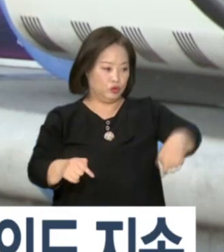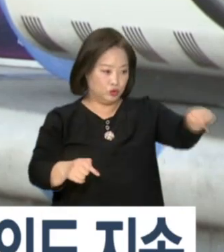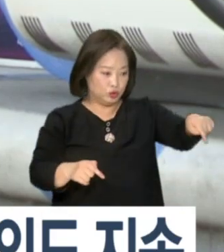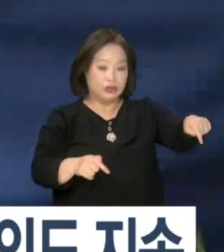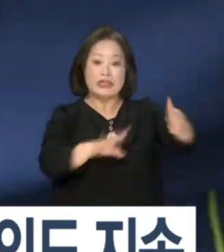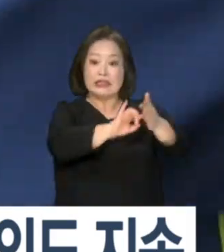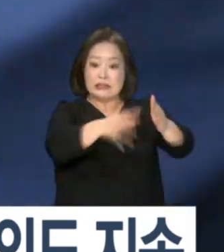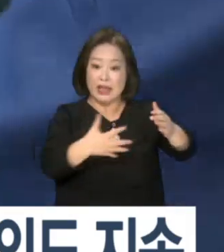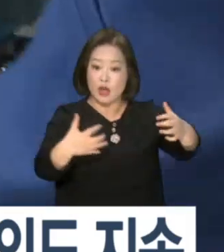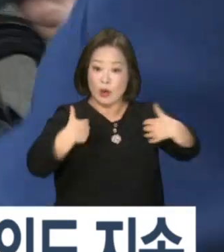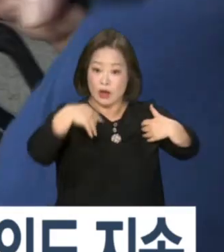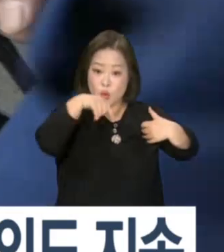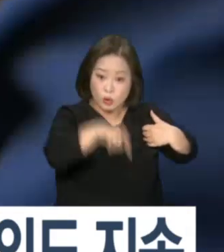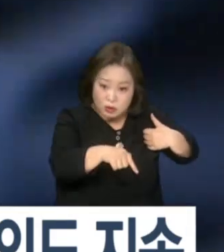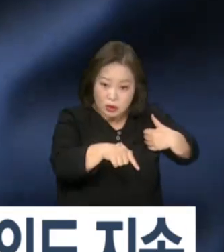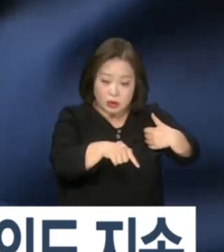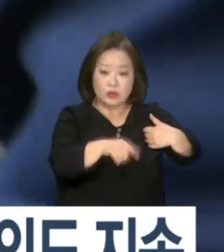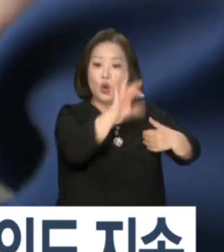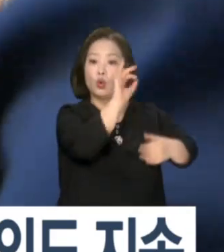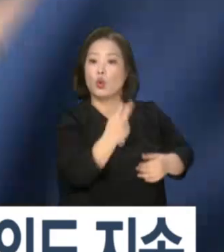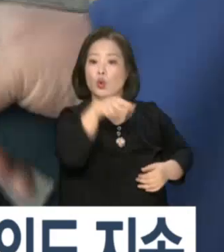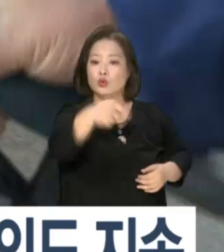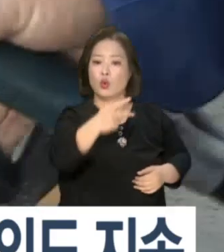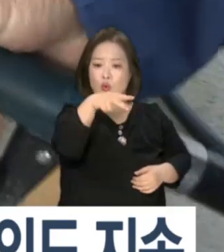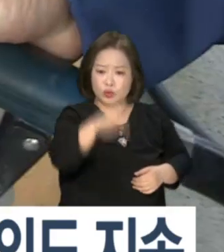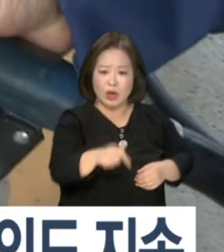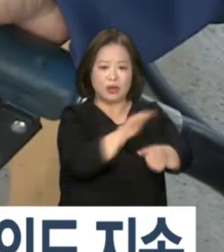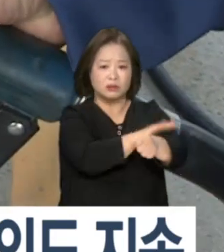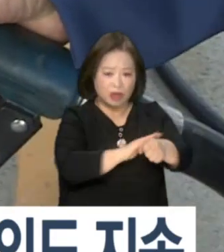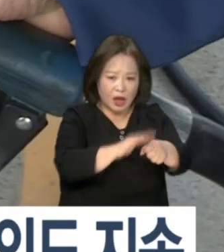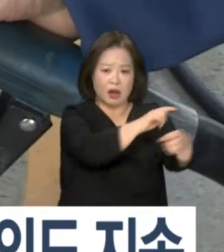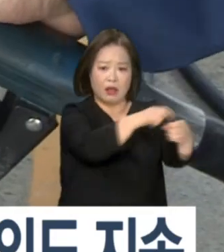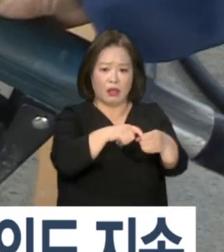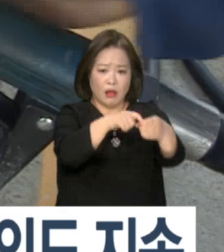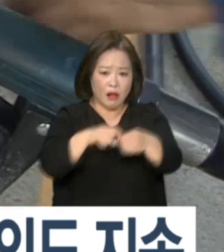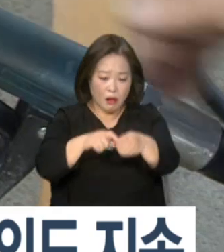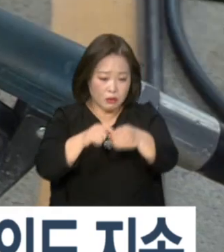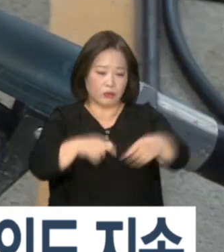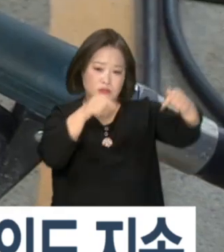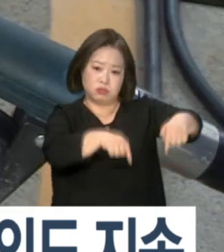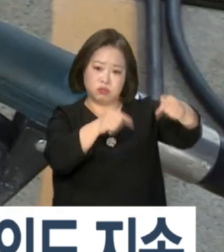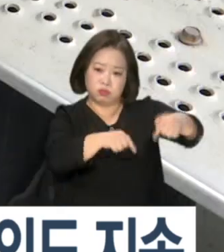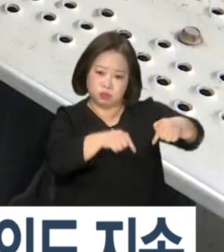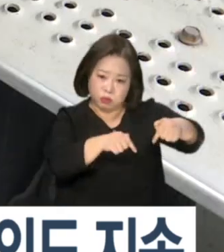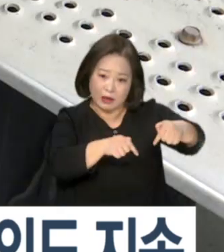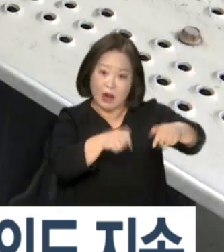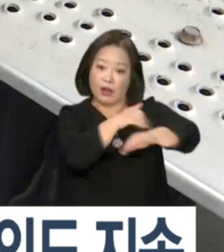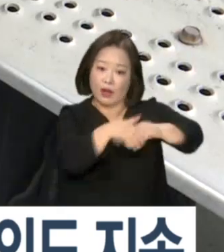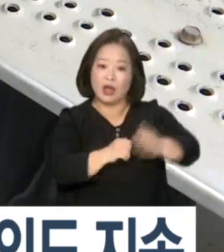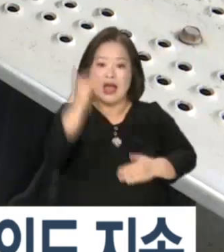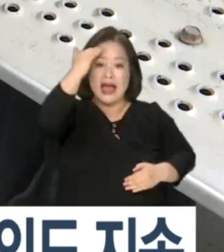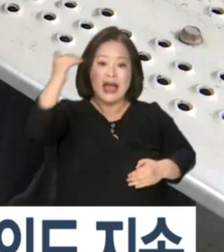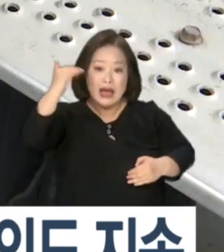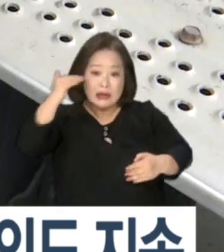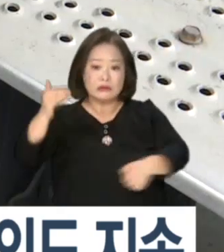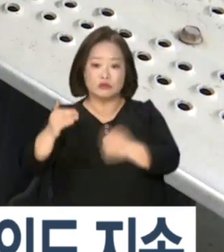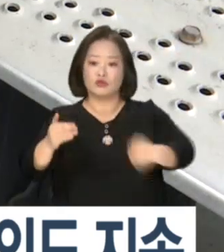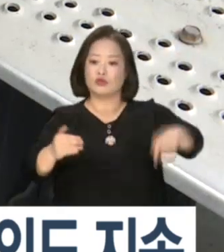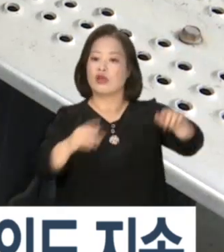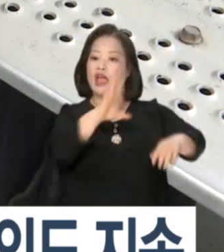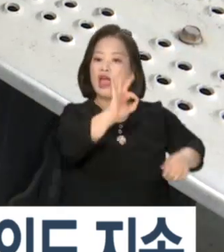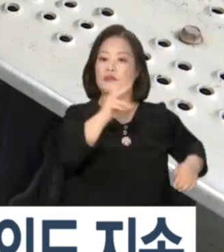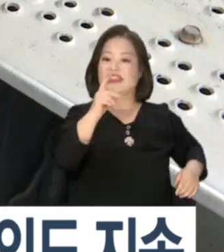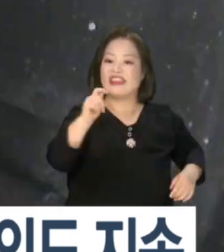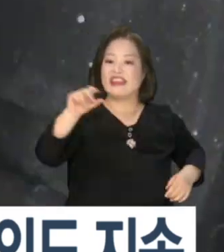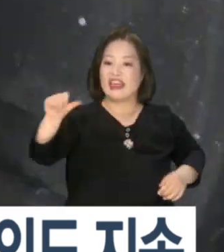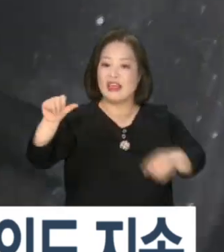완료 물량이 차질 없이 도입될 수 있도록 할 방침입니다. 이를 위해 한중 FTA 공동위원회를 포함해